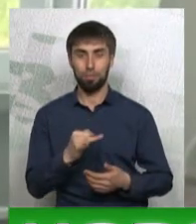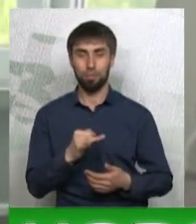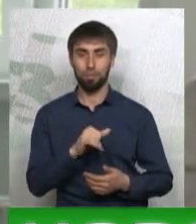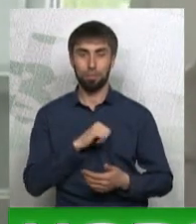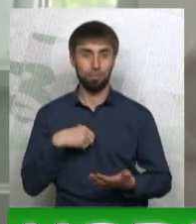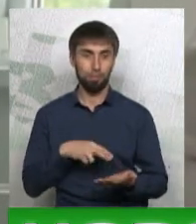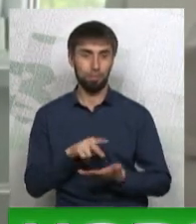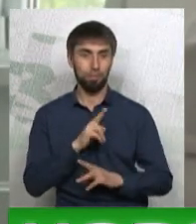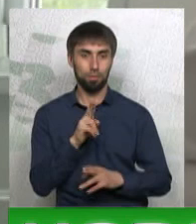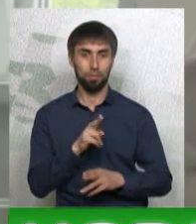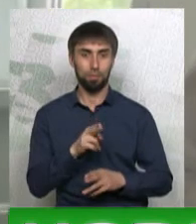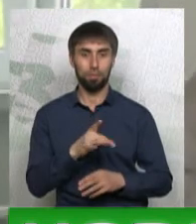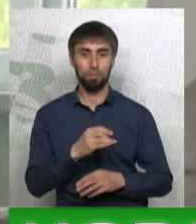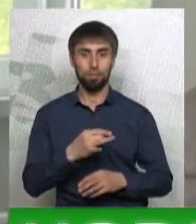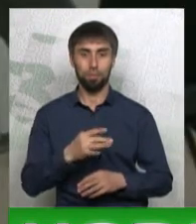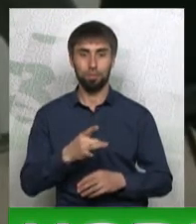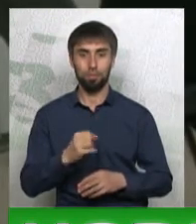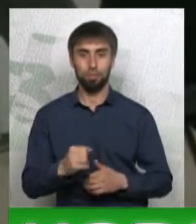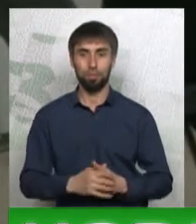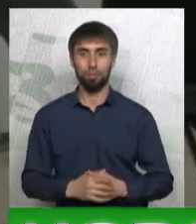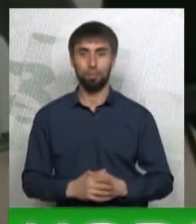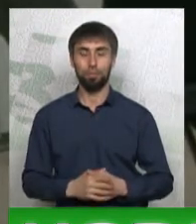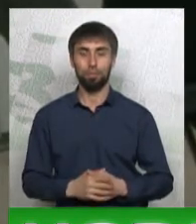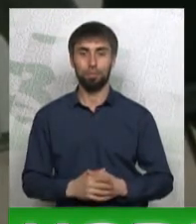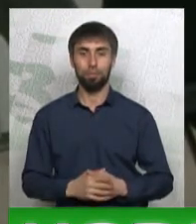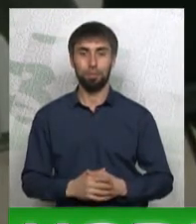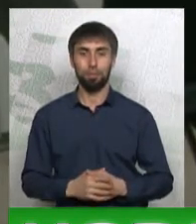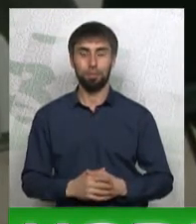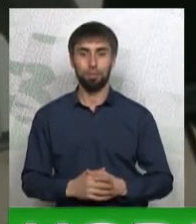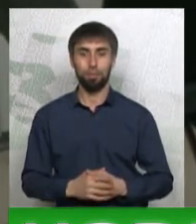больницу и обратиться в регистратуру. Хавагагиева, Хасмагомед Майсигов, Новости 24.